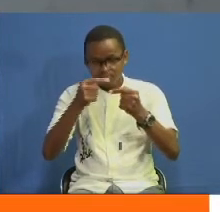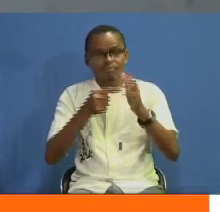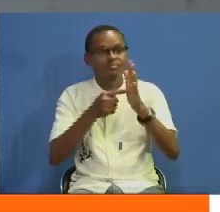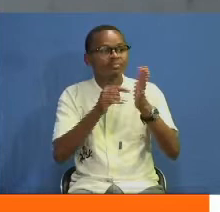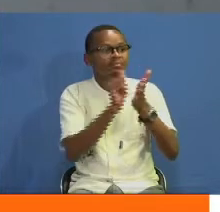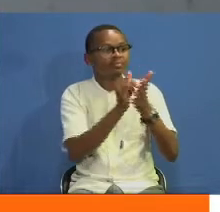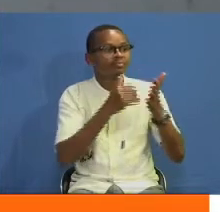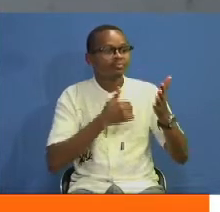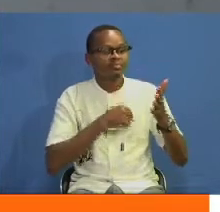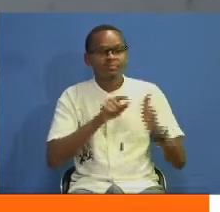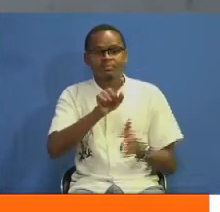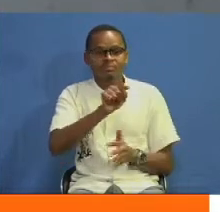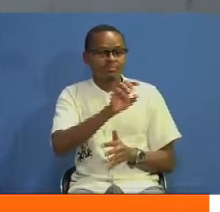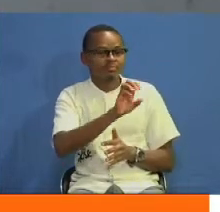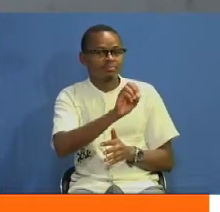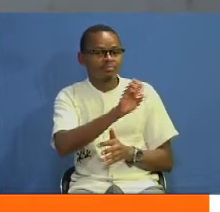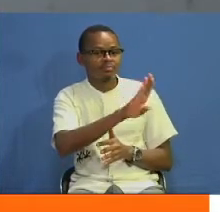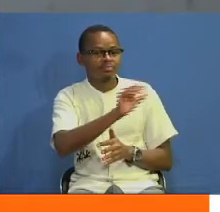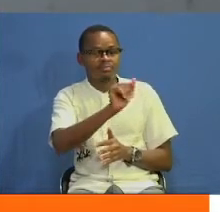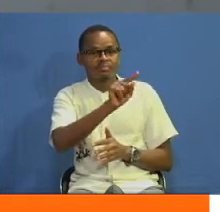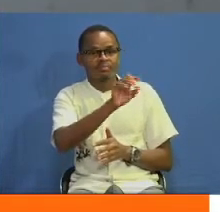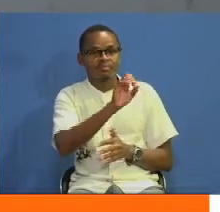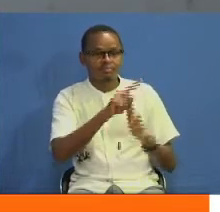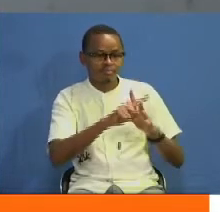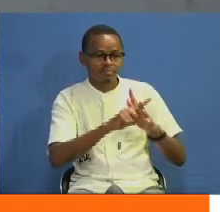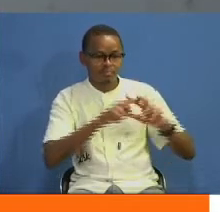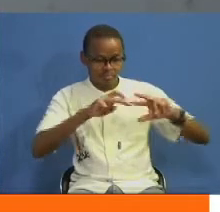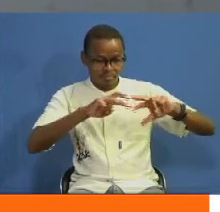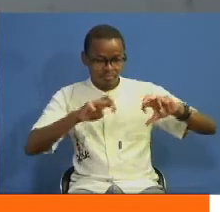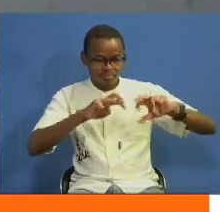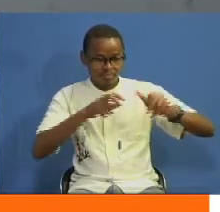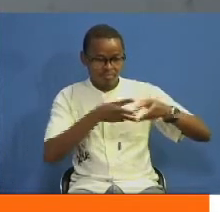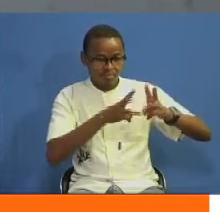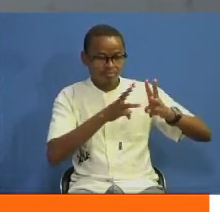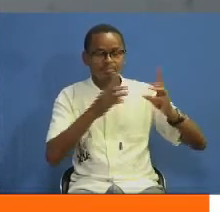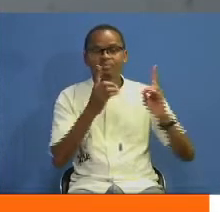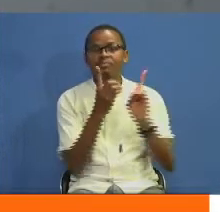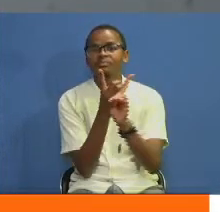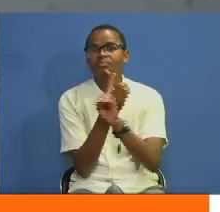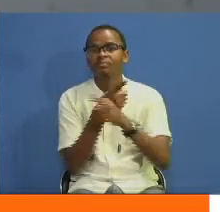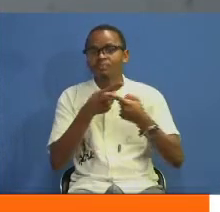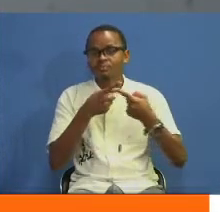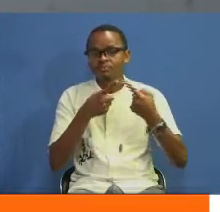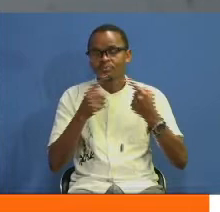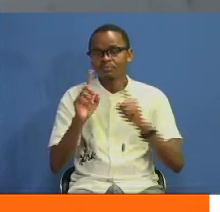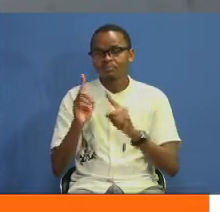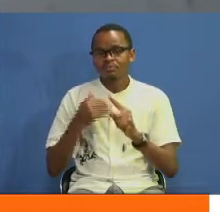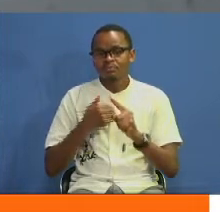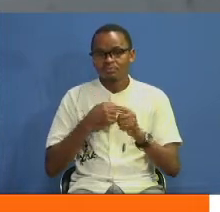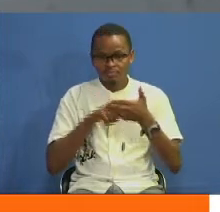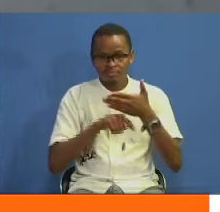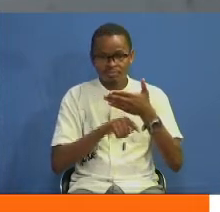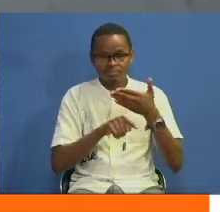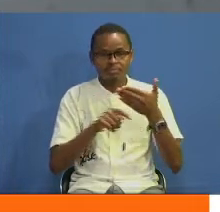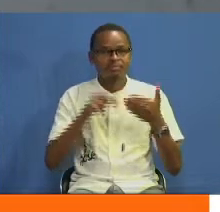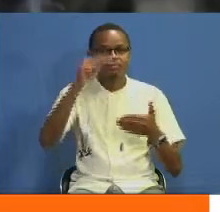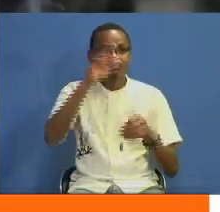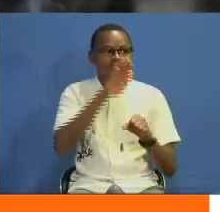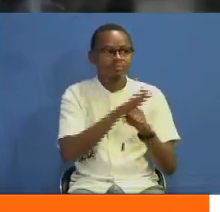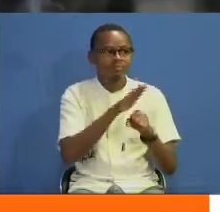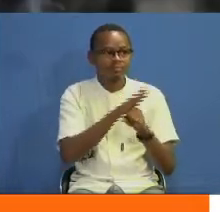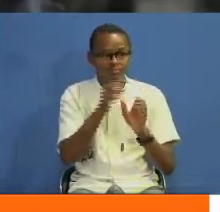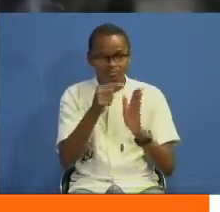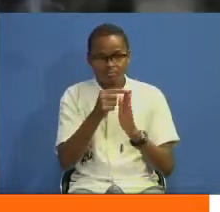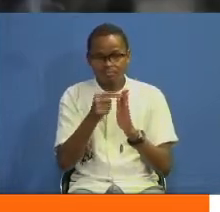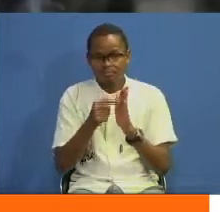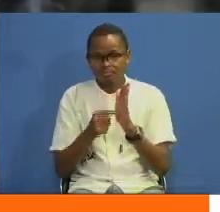tumbaku, ni muhimu kwamba uchumi wetu uanze kutafuta njia mbadala. Nadhani hemp ya viwandani iko juu kwenye orodha.